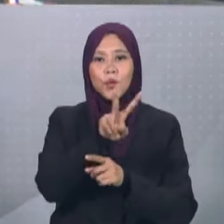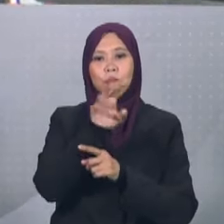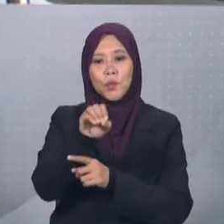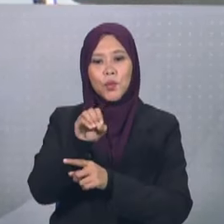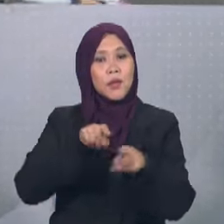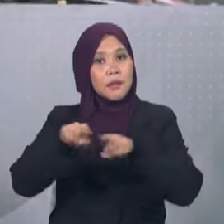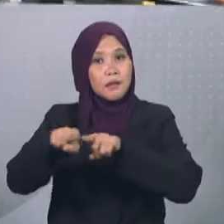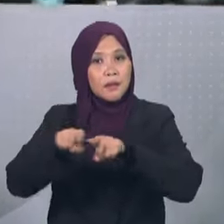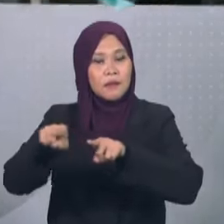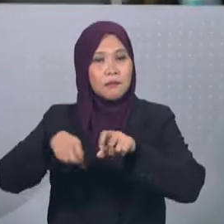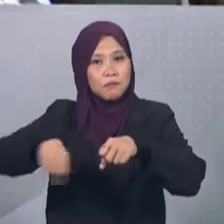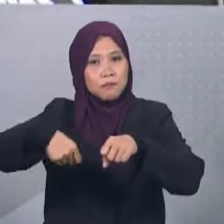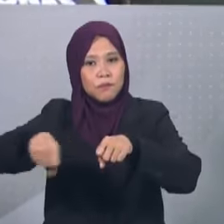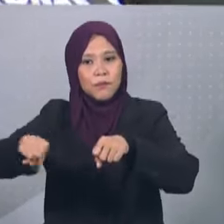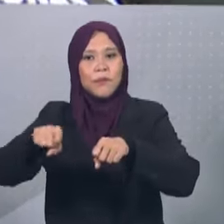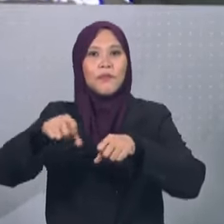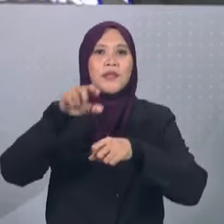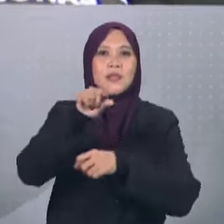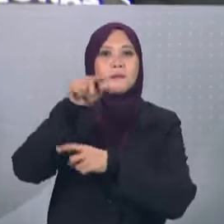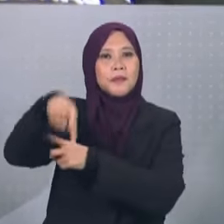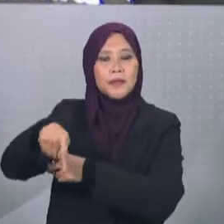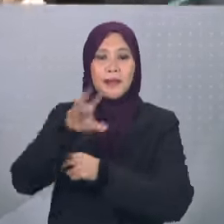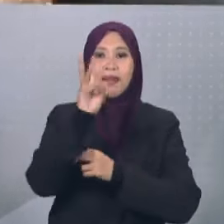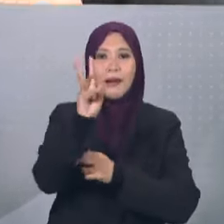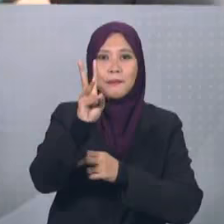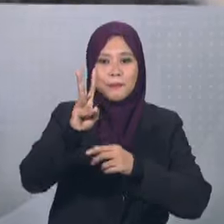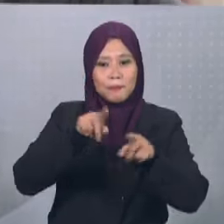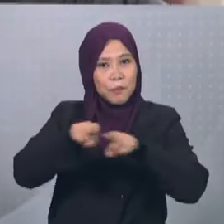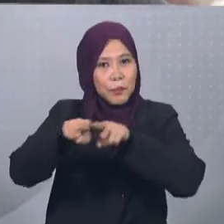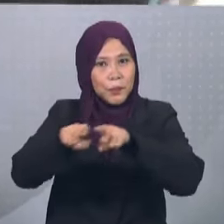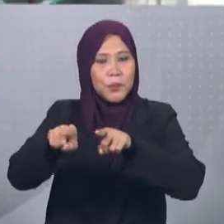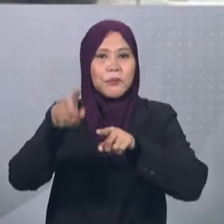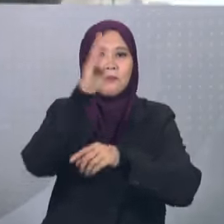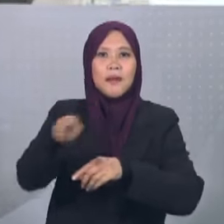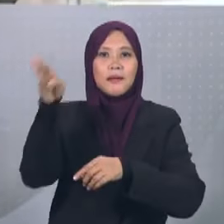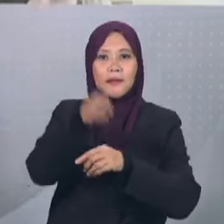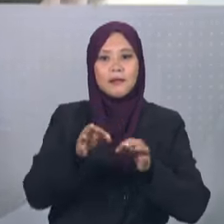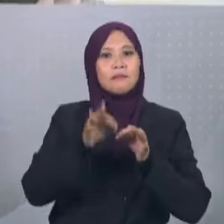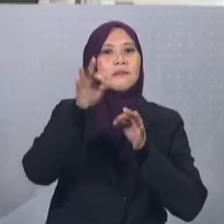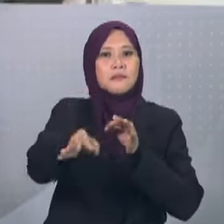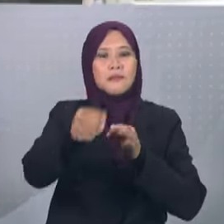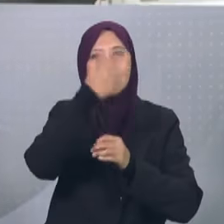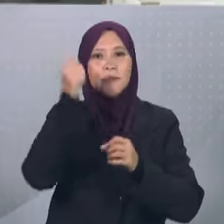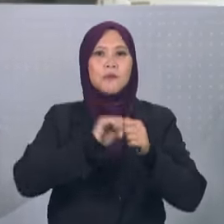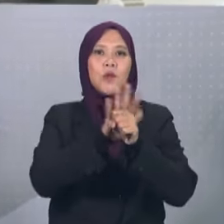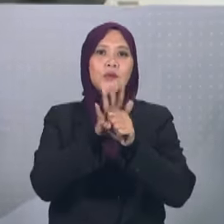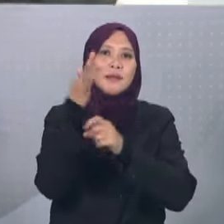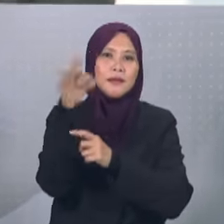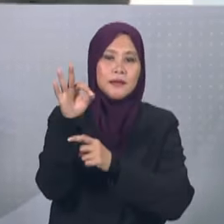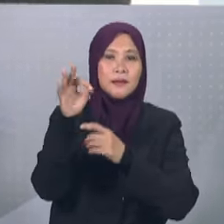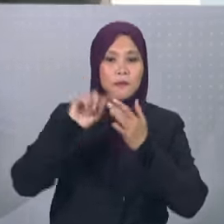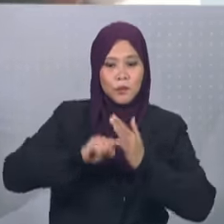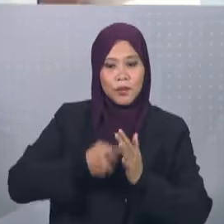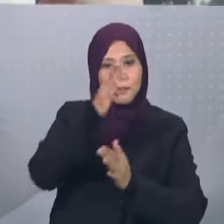litar perlumbaan kelas perdana MotoGP, sebanyak 6 litar telah dibatalkan atau ditangguh penganjurannya disebabkan wabak berkenaan. Bermula